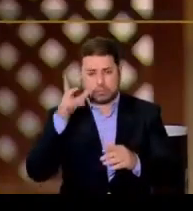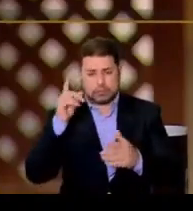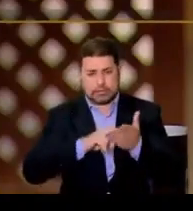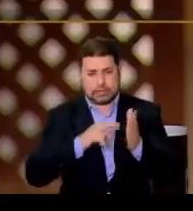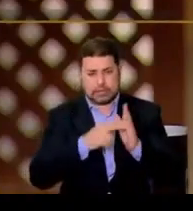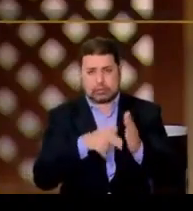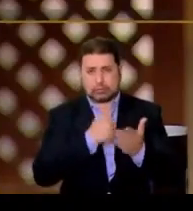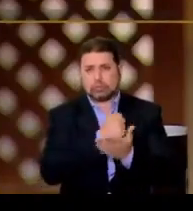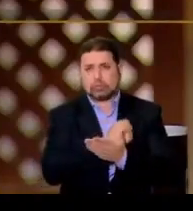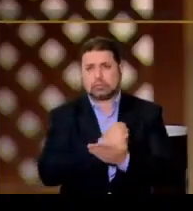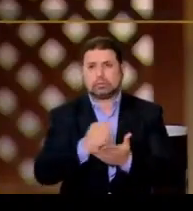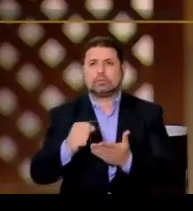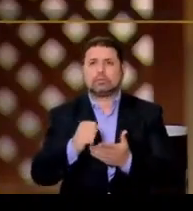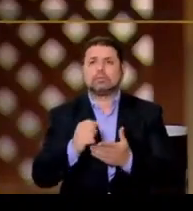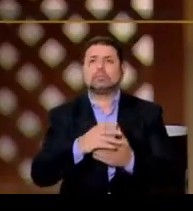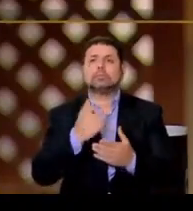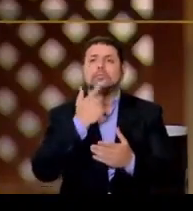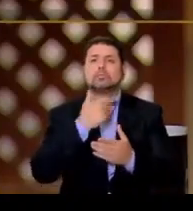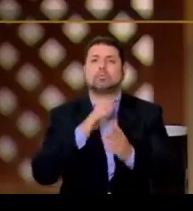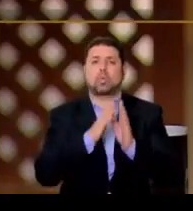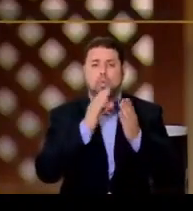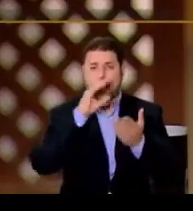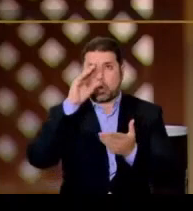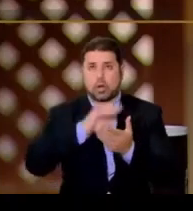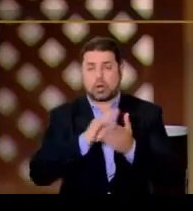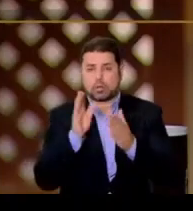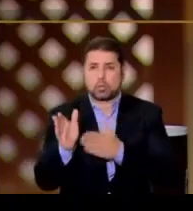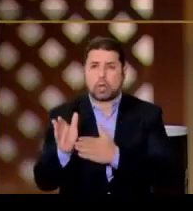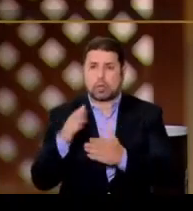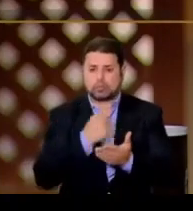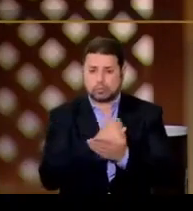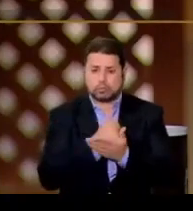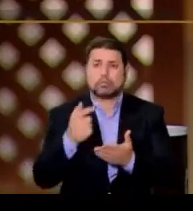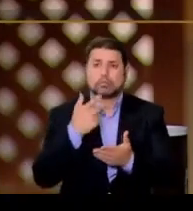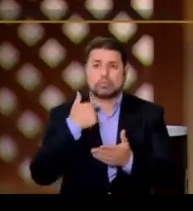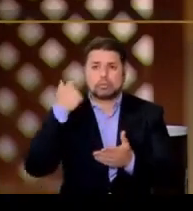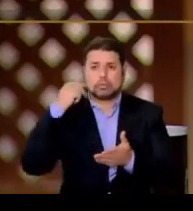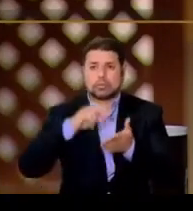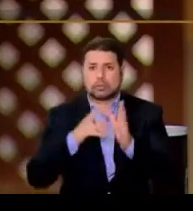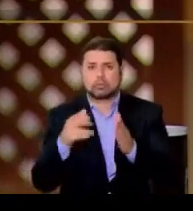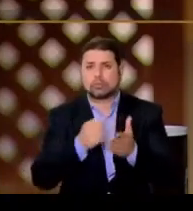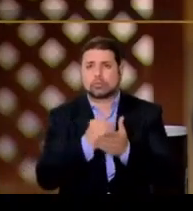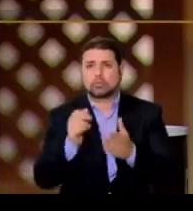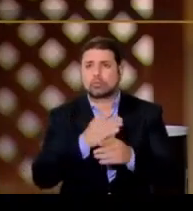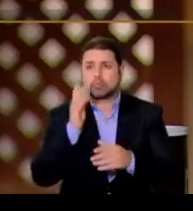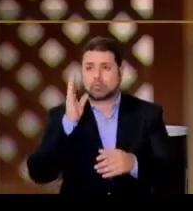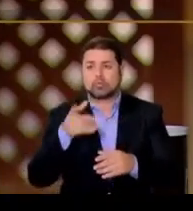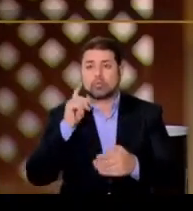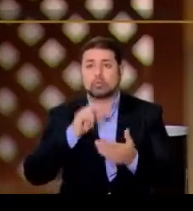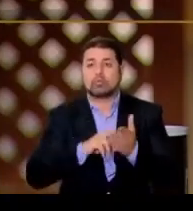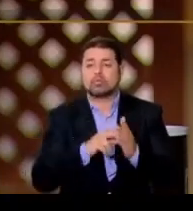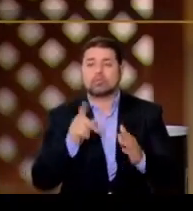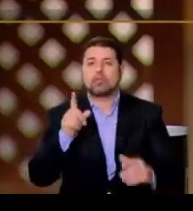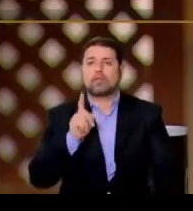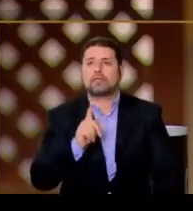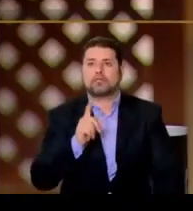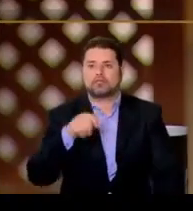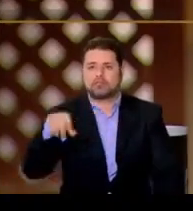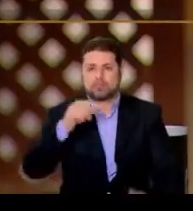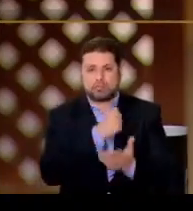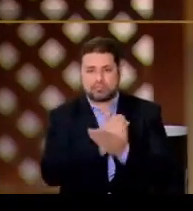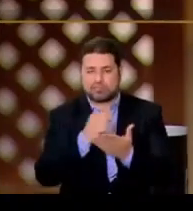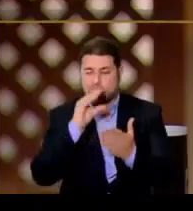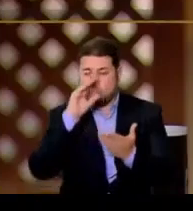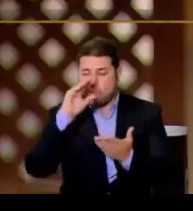يحاولوا يمسحو من القران او السنه بيحاولوا ل كانوا يعملوا كده لكن اللي هيقدروا